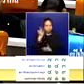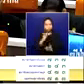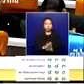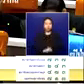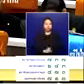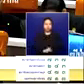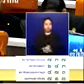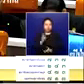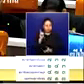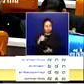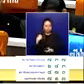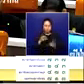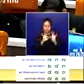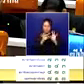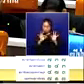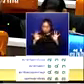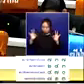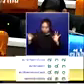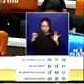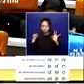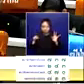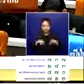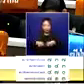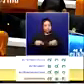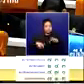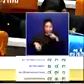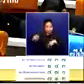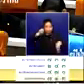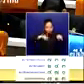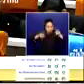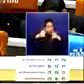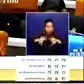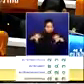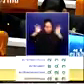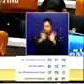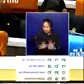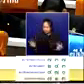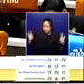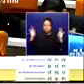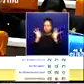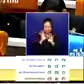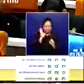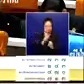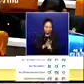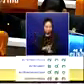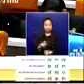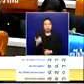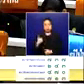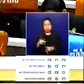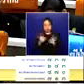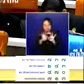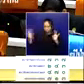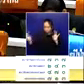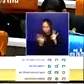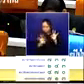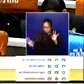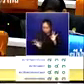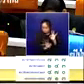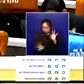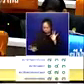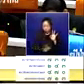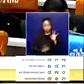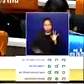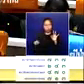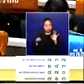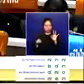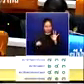ควรจะมีเฉพาะข้อความเรื่องการจัดรูปแบบการปกครองของรัฐที่จำเป็นเท่านั้นการมีบทบัญญัติที่ยาวและละเอียดเกินไปท